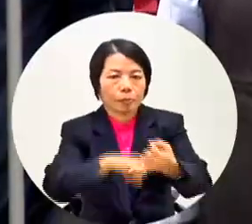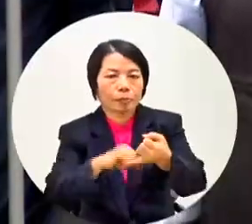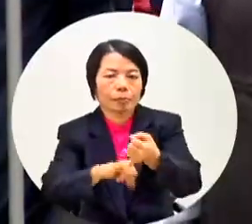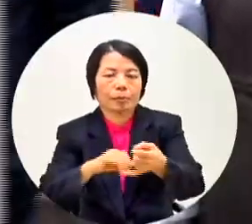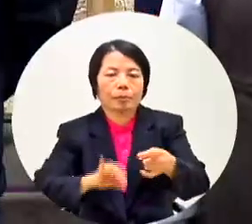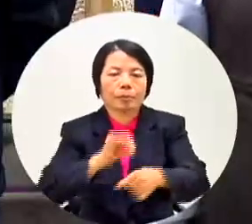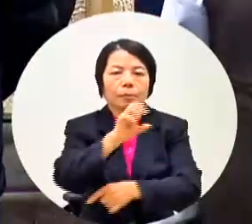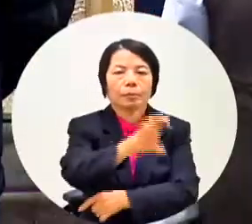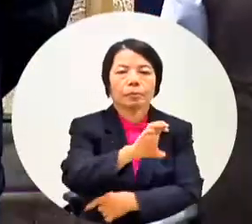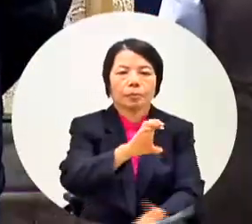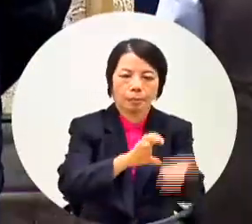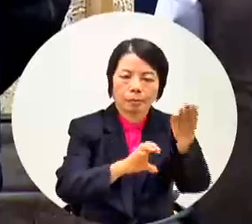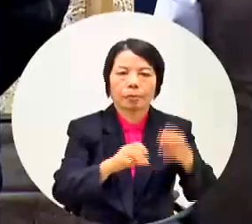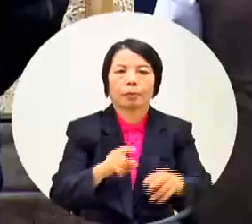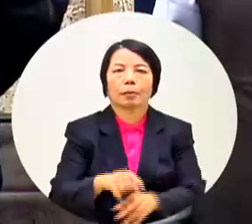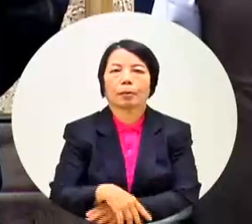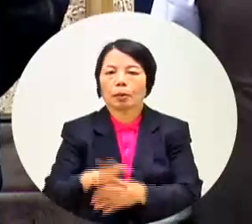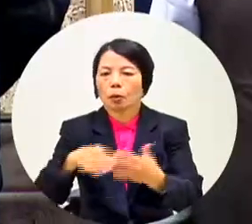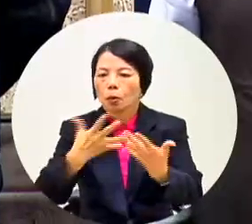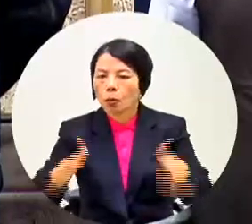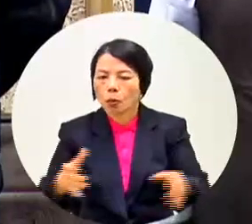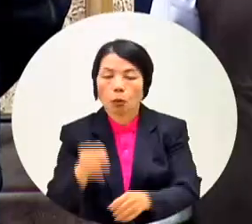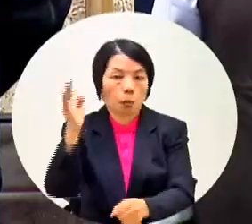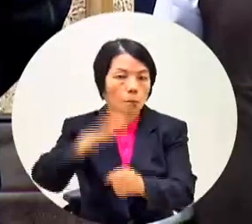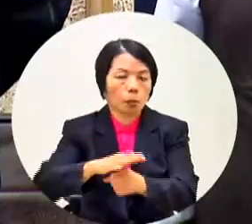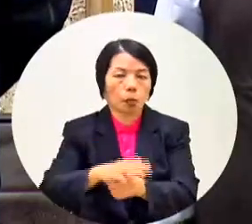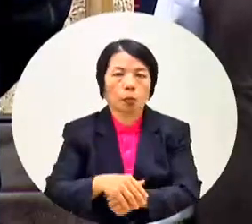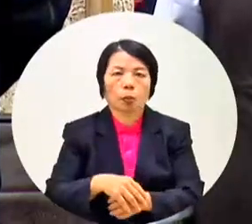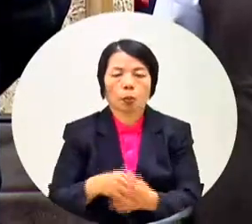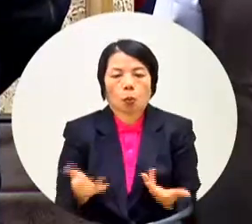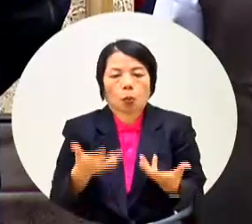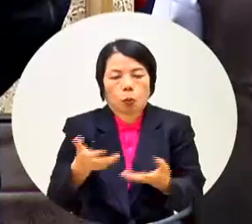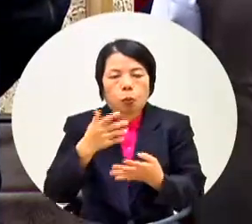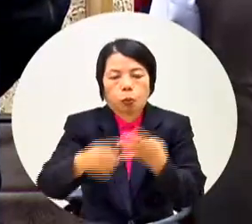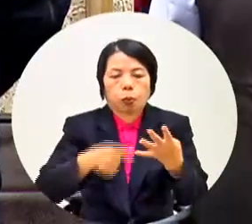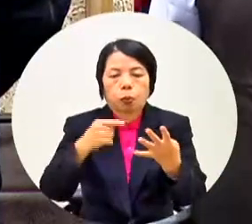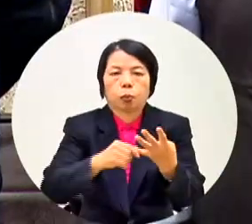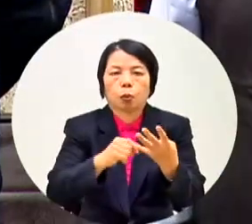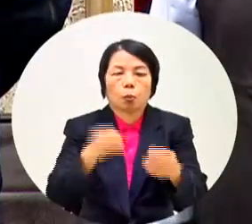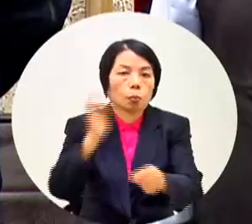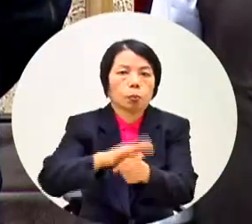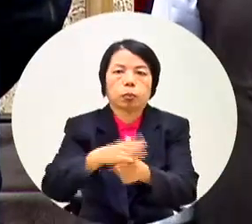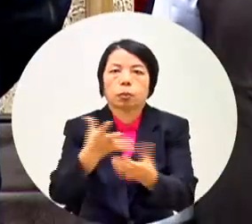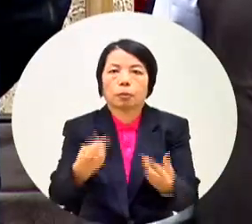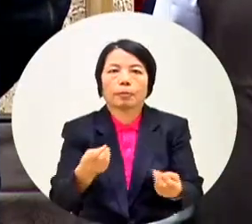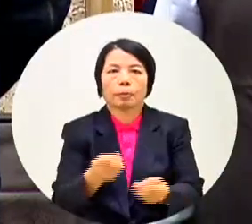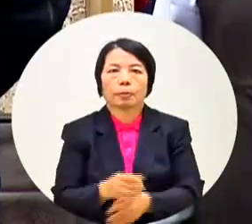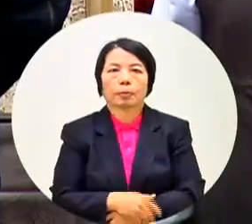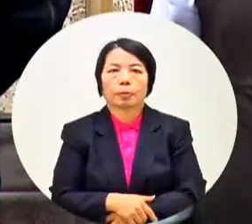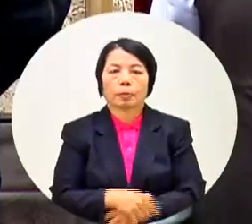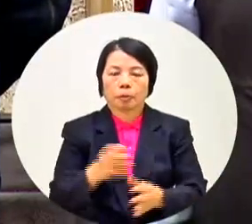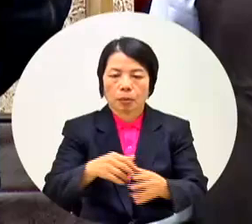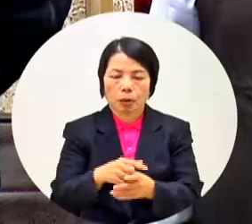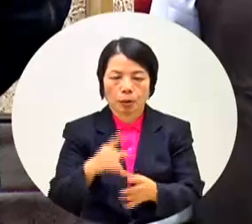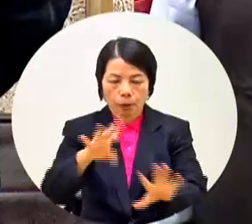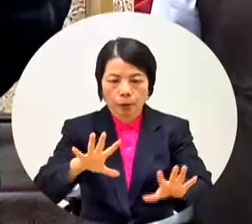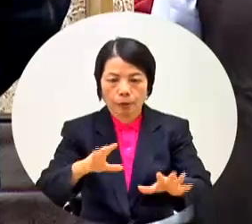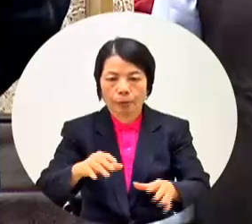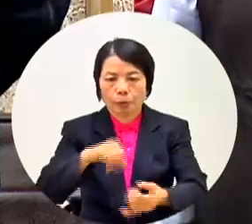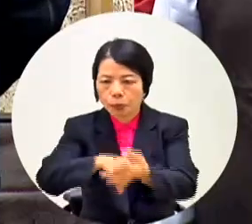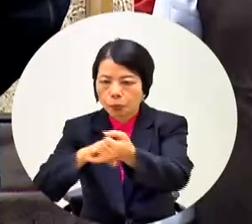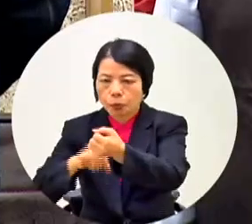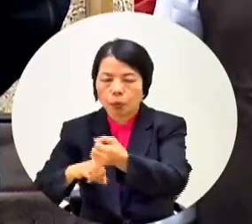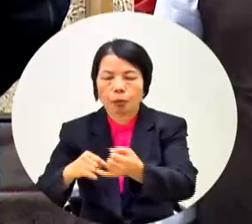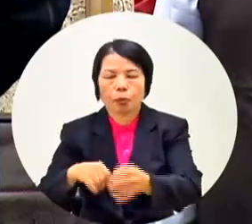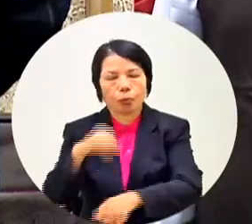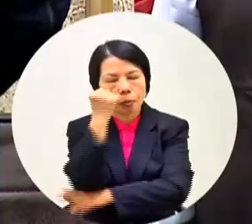没有补助的，这比较重要。暖冬专案没有补助的英迪格创下了85%的住房率，还有暖冬